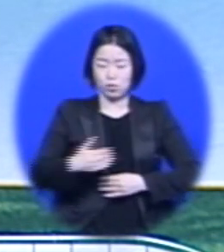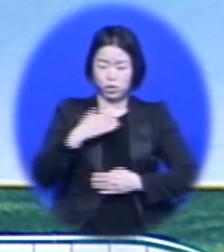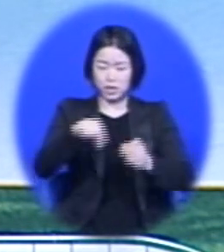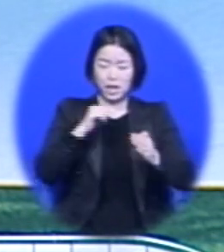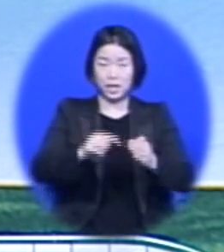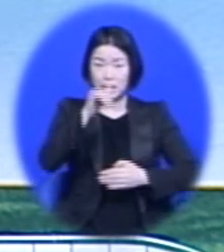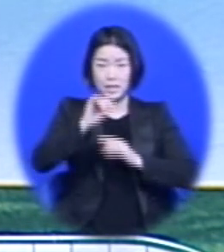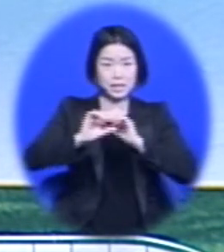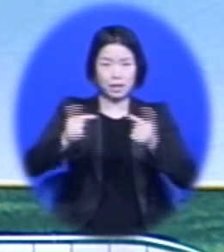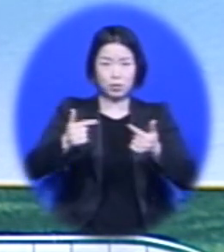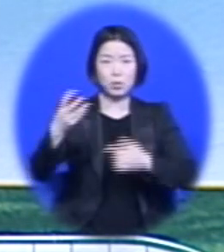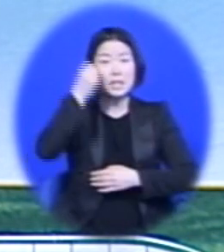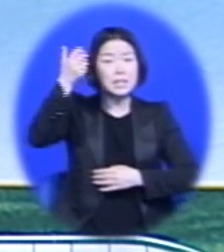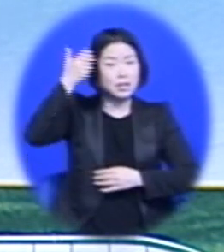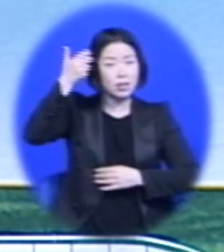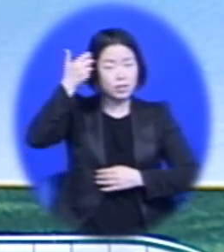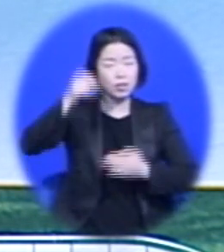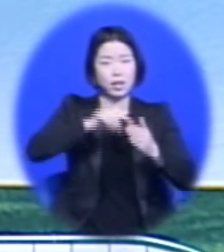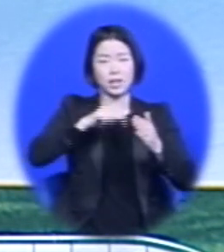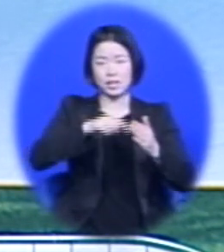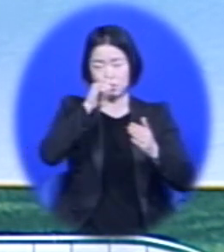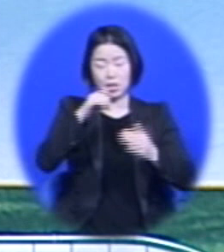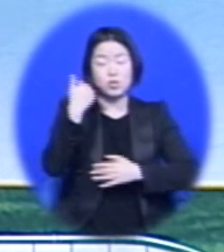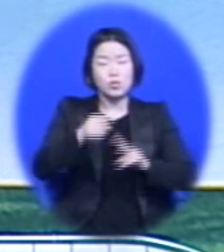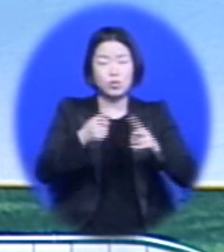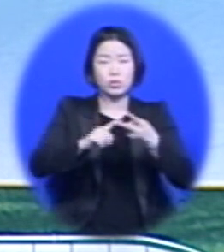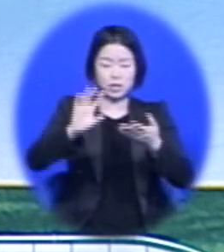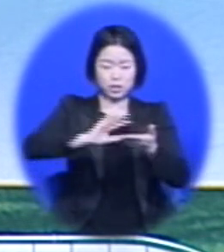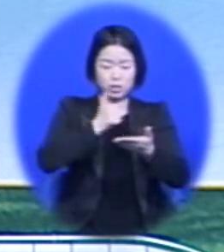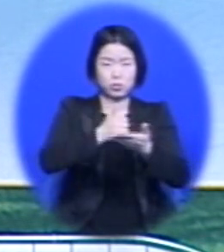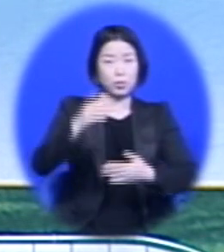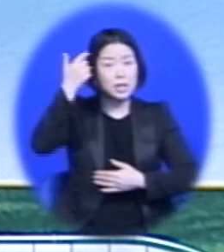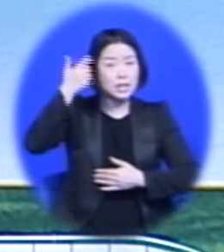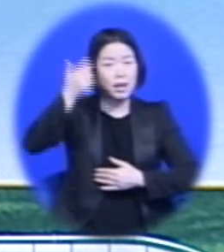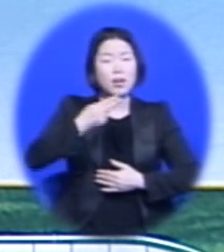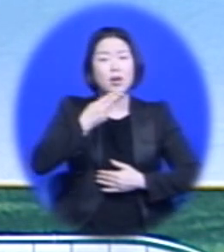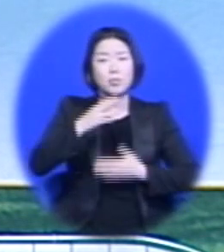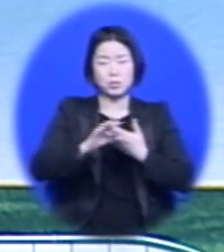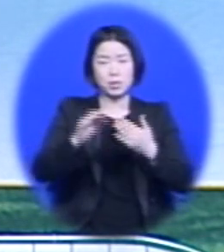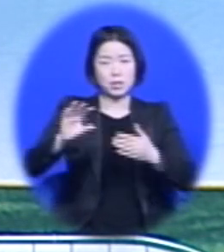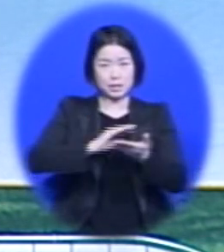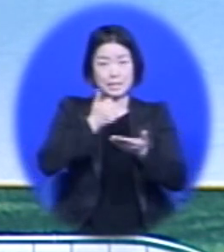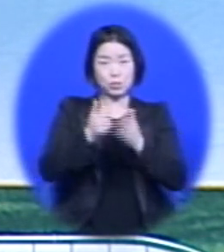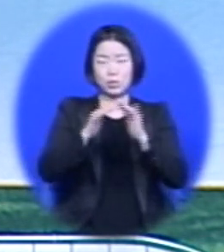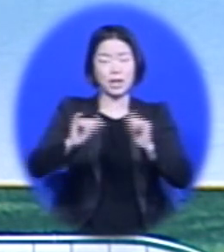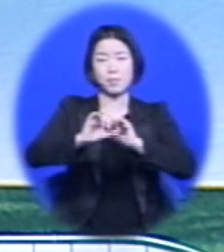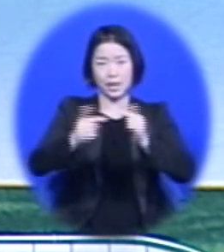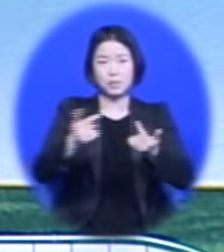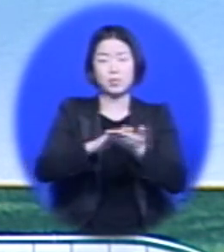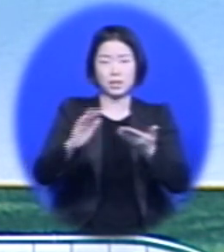않고 성령 안에 있습니다. 누구든지 그리스도의 영이 없으면 그리스도의 사람이 아닙니다.